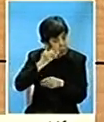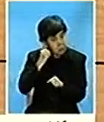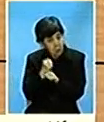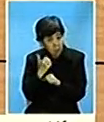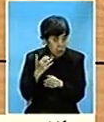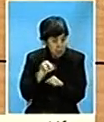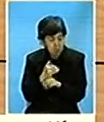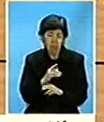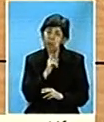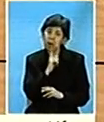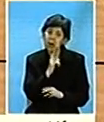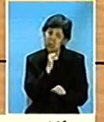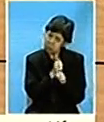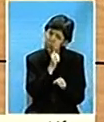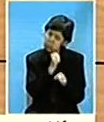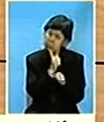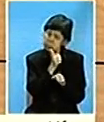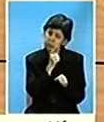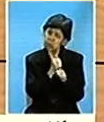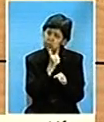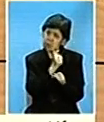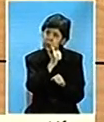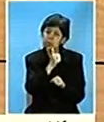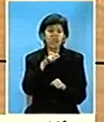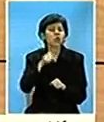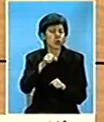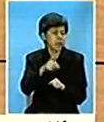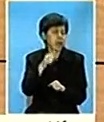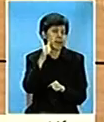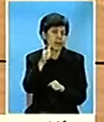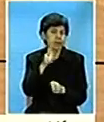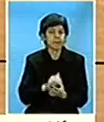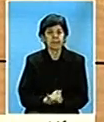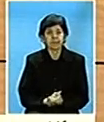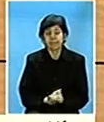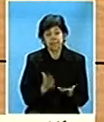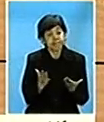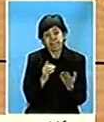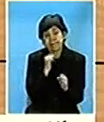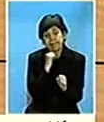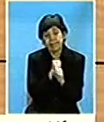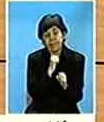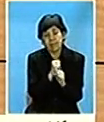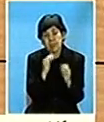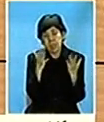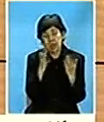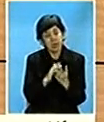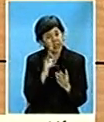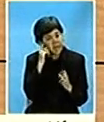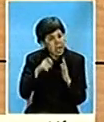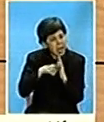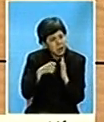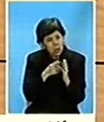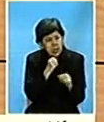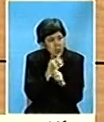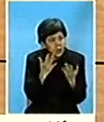ก็ยืนยันว่าดีที่สุดคุ้มค่าที่สุดก็คือที่ตรงนี้ครับแต่ว่าไม่ยอมทำต้องหาเหตุผลว่าทำ